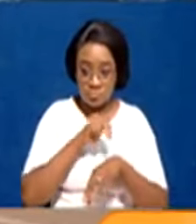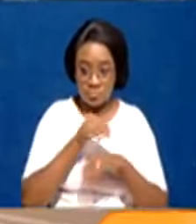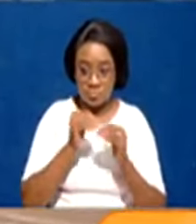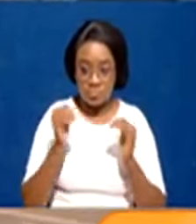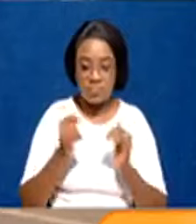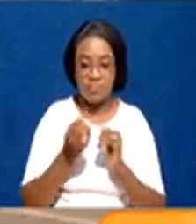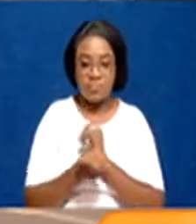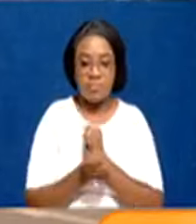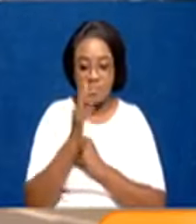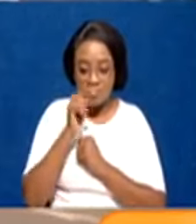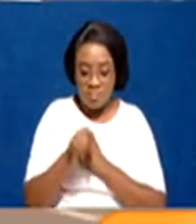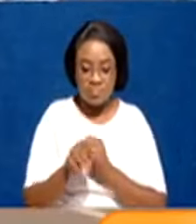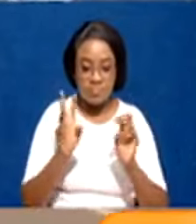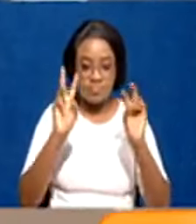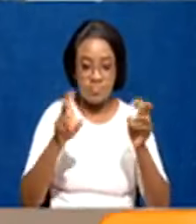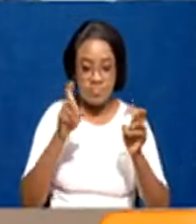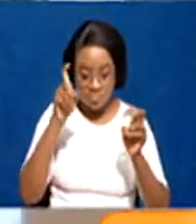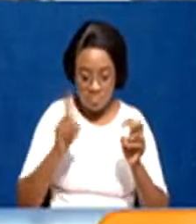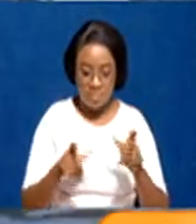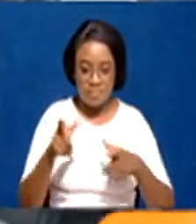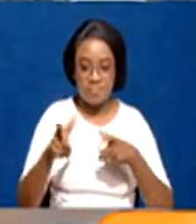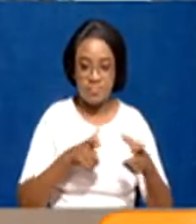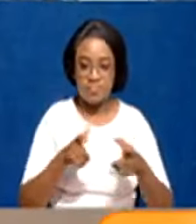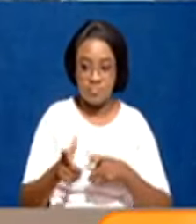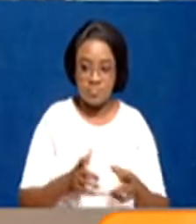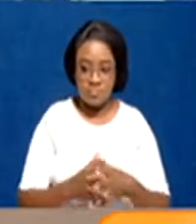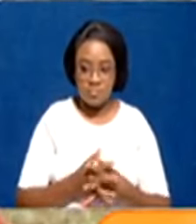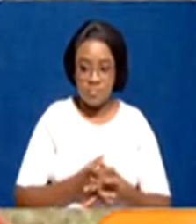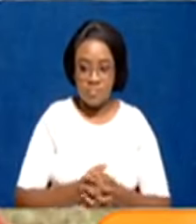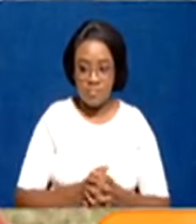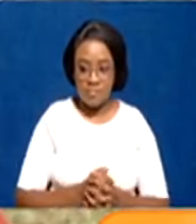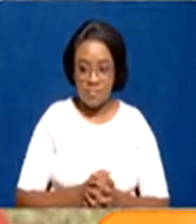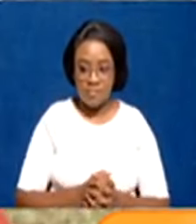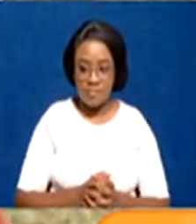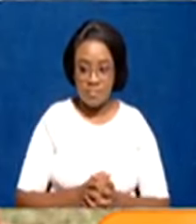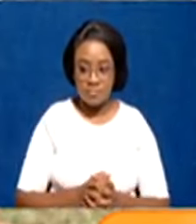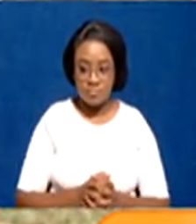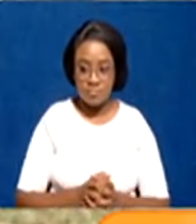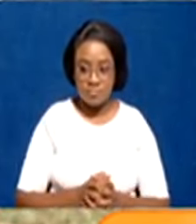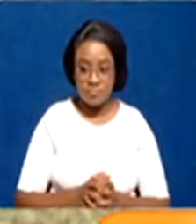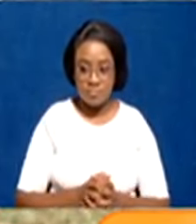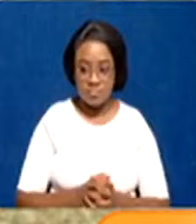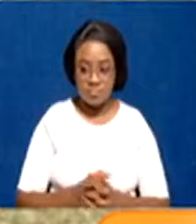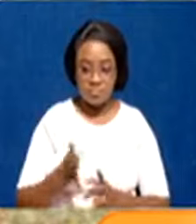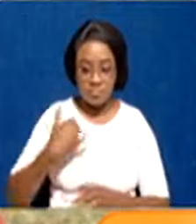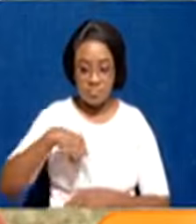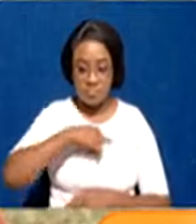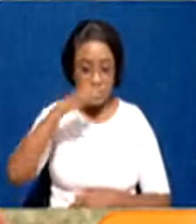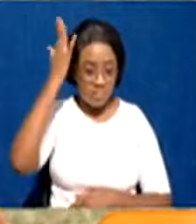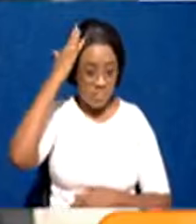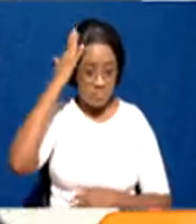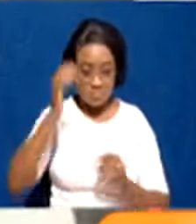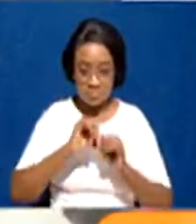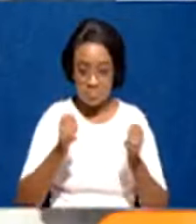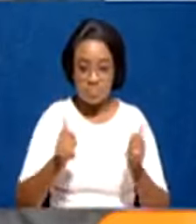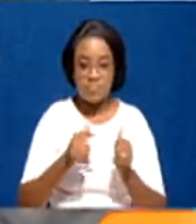haja swala hilo kuthibitiwa ili kushinda vita hivyo. Tunajua kwamba cross border FGM ni tatizo kubwa